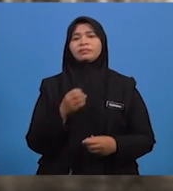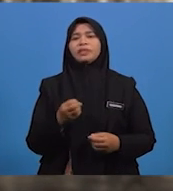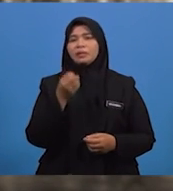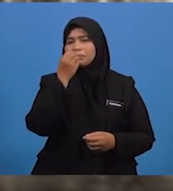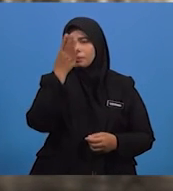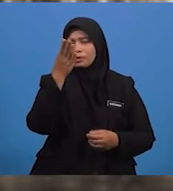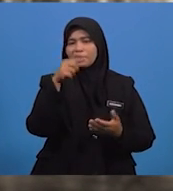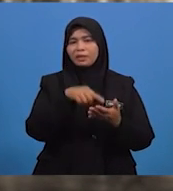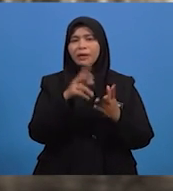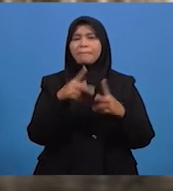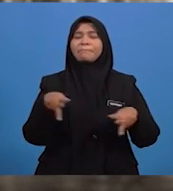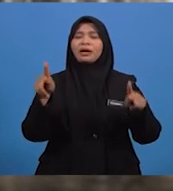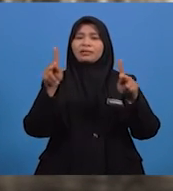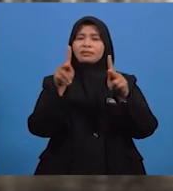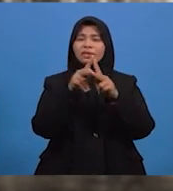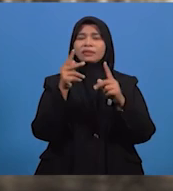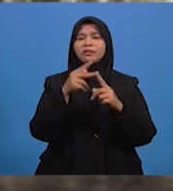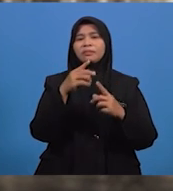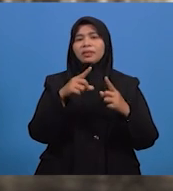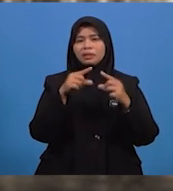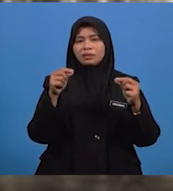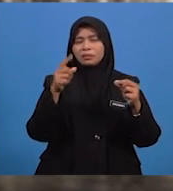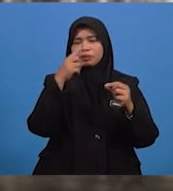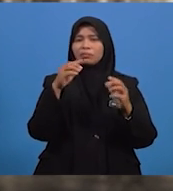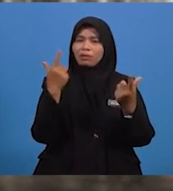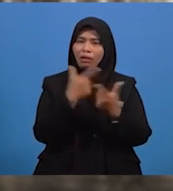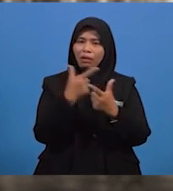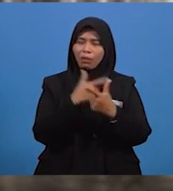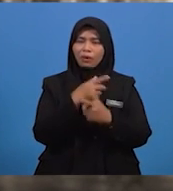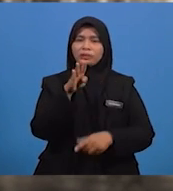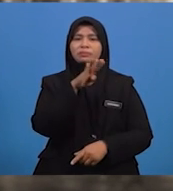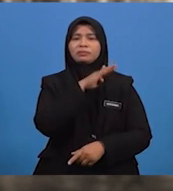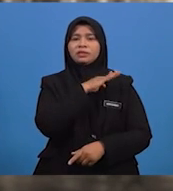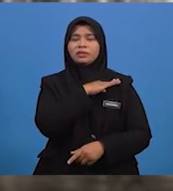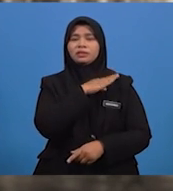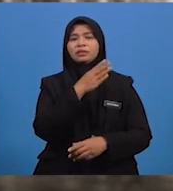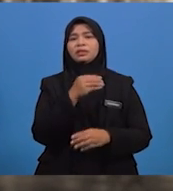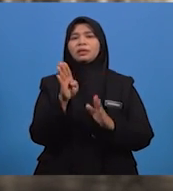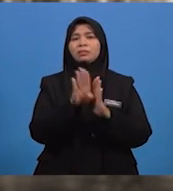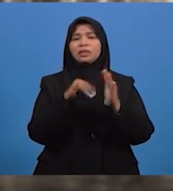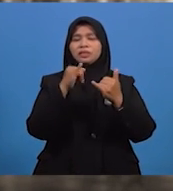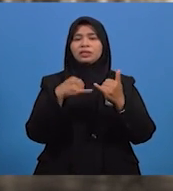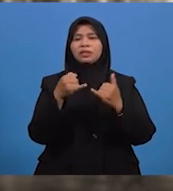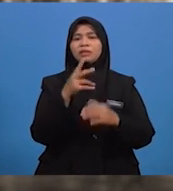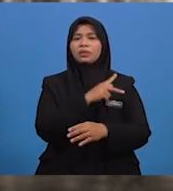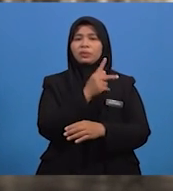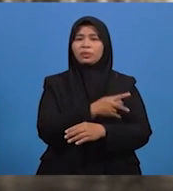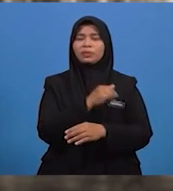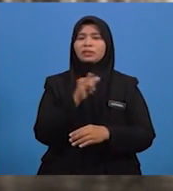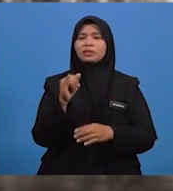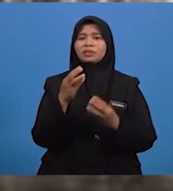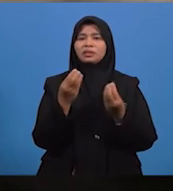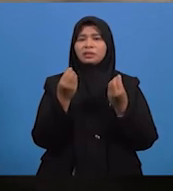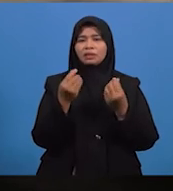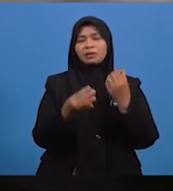Maklumat ini penting kepada Jepun bagi menyerang British dan berjaya menguasai tanah Melayu.